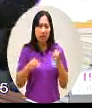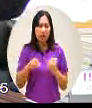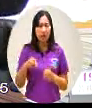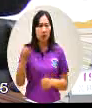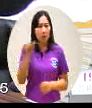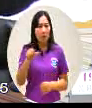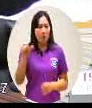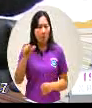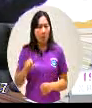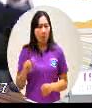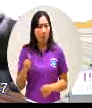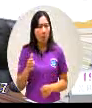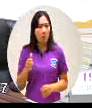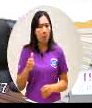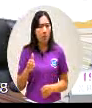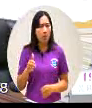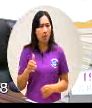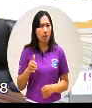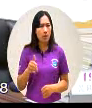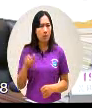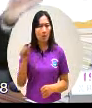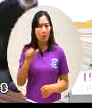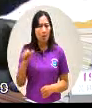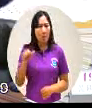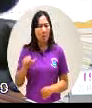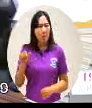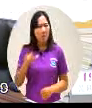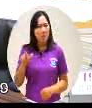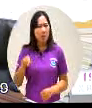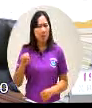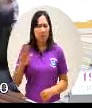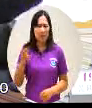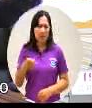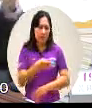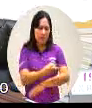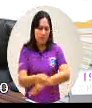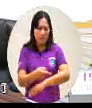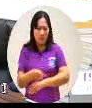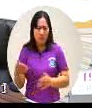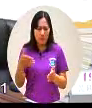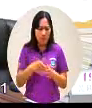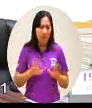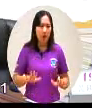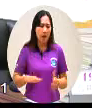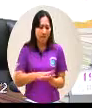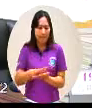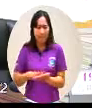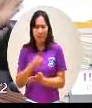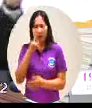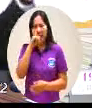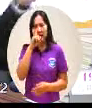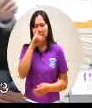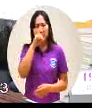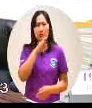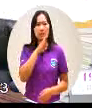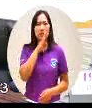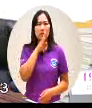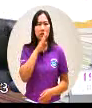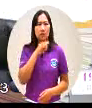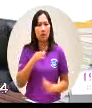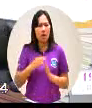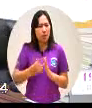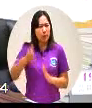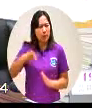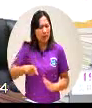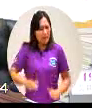计嘛，我差不多上少差不多五六千人，结果你水到甲放好安尼，甲即嘛是阁安尼。这局长，这刻不容